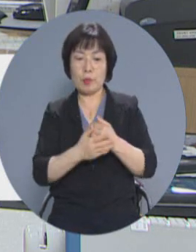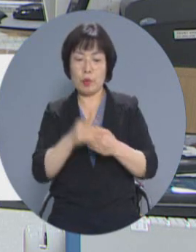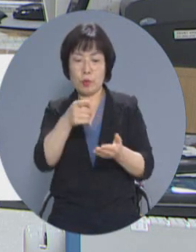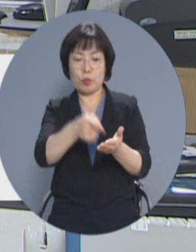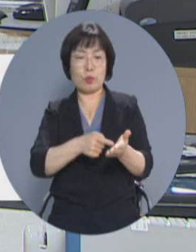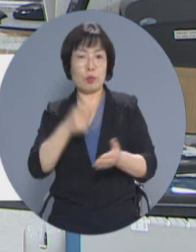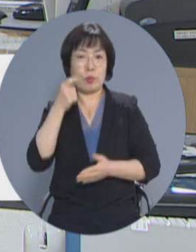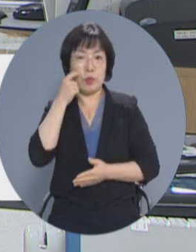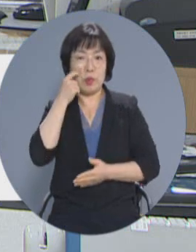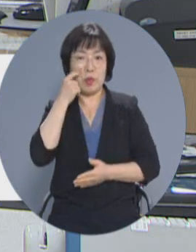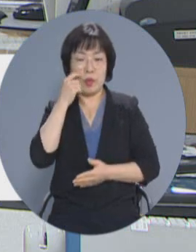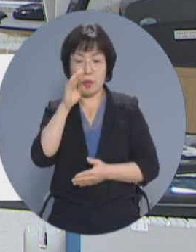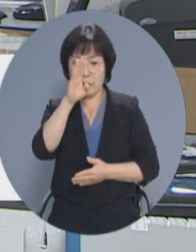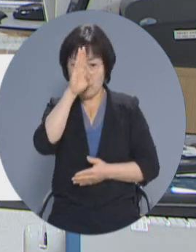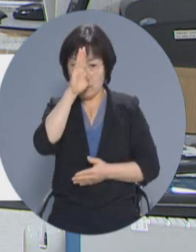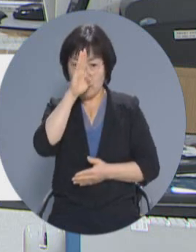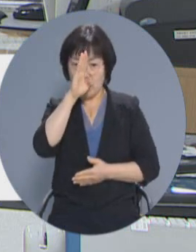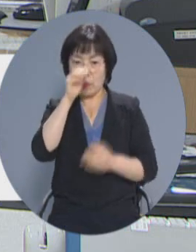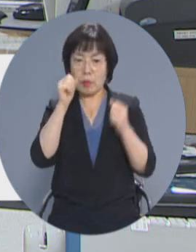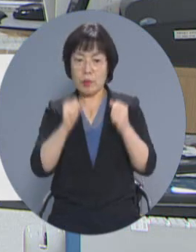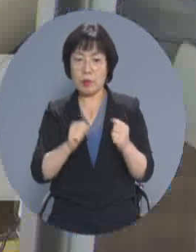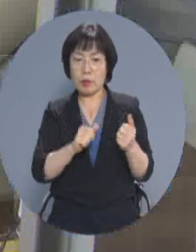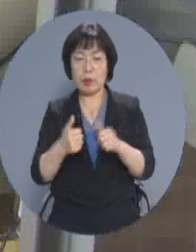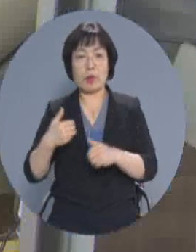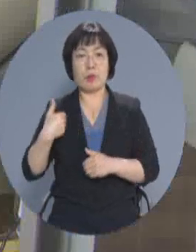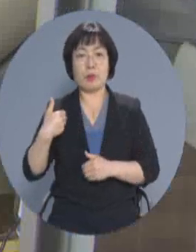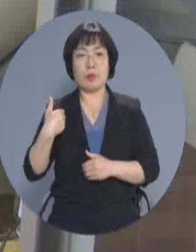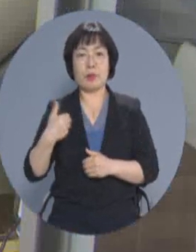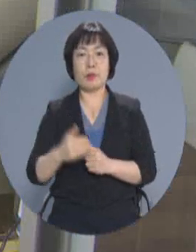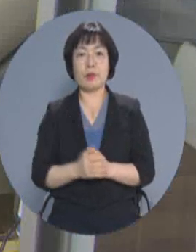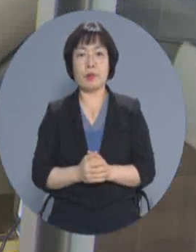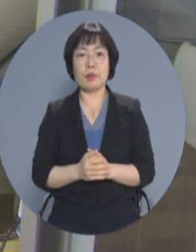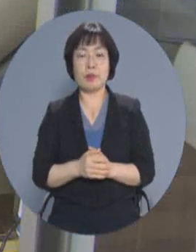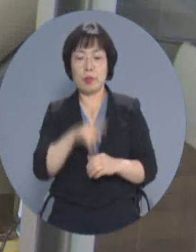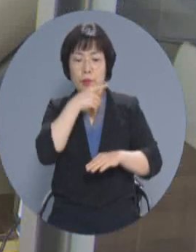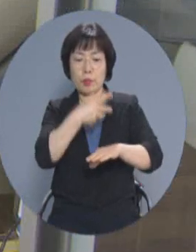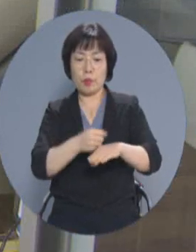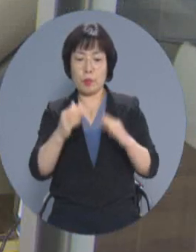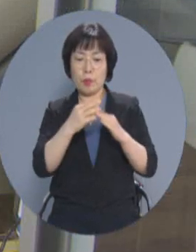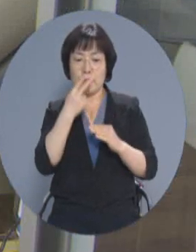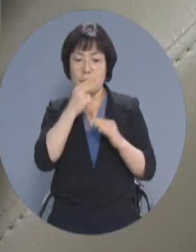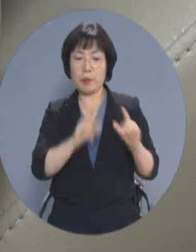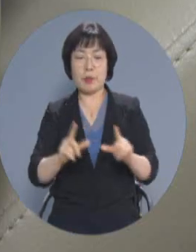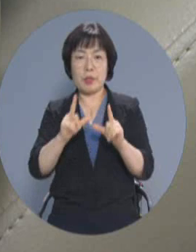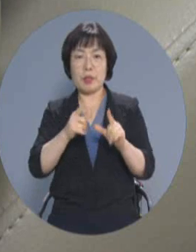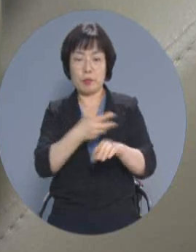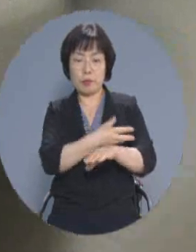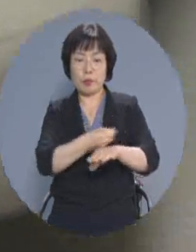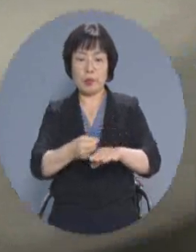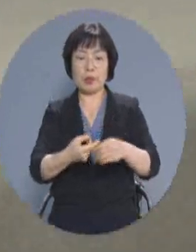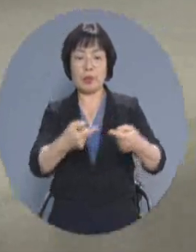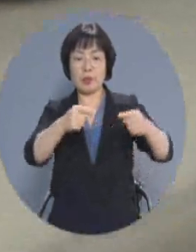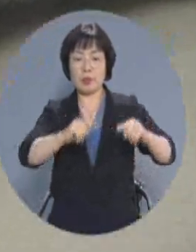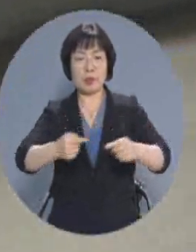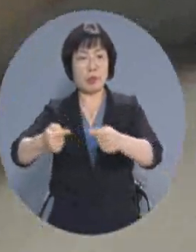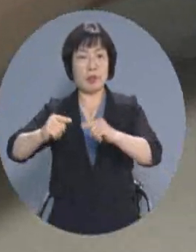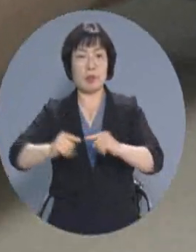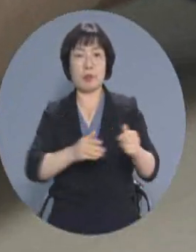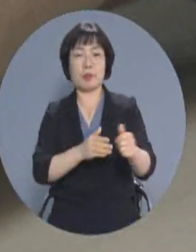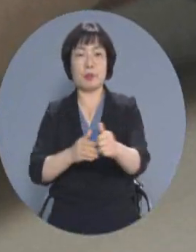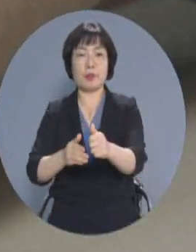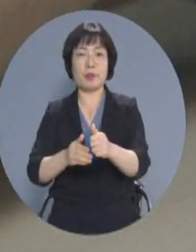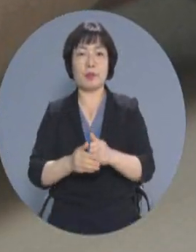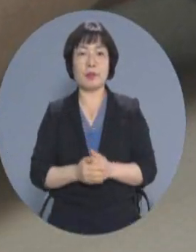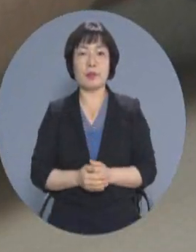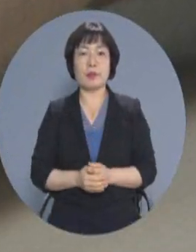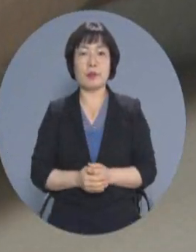없고 그분의 생명을 보장할 수 없게 되는 겁니다. 혈액원은 생명을 살리는 헌혈에 지역민들이 적극적으로